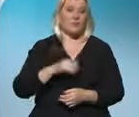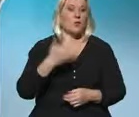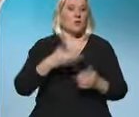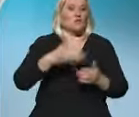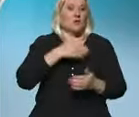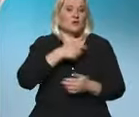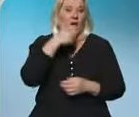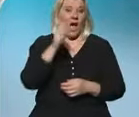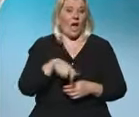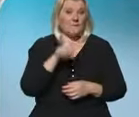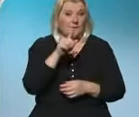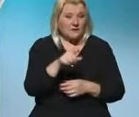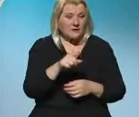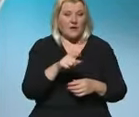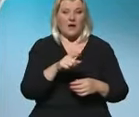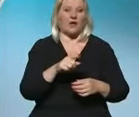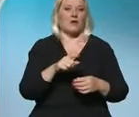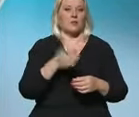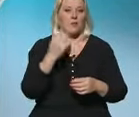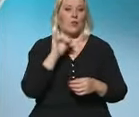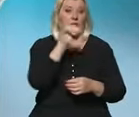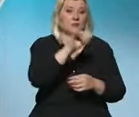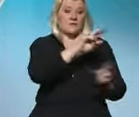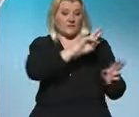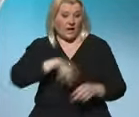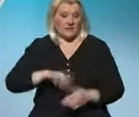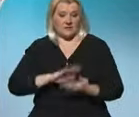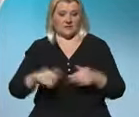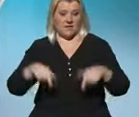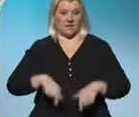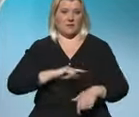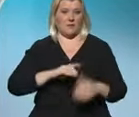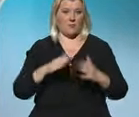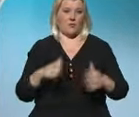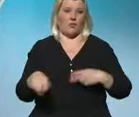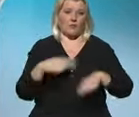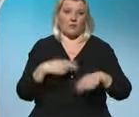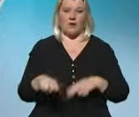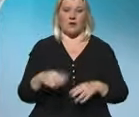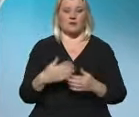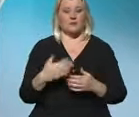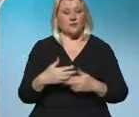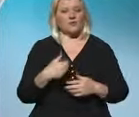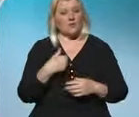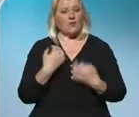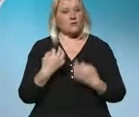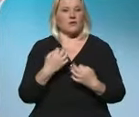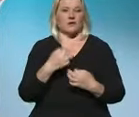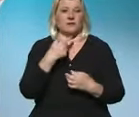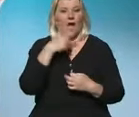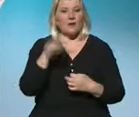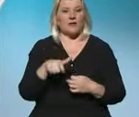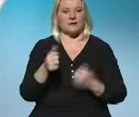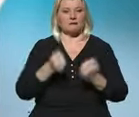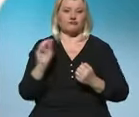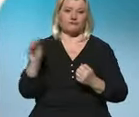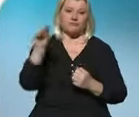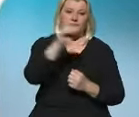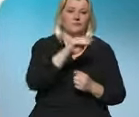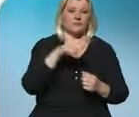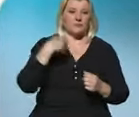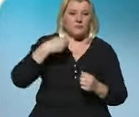jsem byla, tam byly taky záběry v tom klipu z té Ameriky. To byl můj takový sen, jako mít road trip po státech, to se mi povedlo